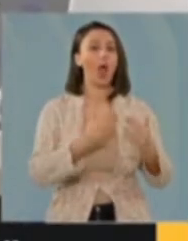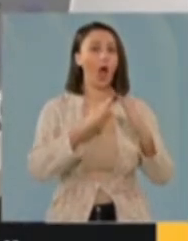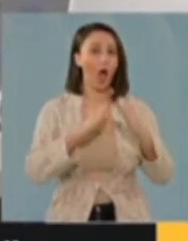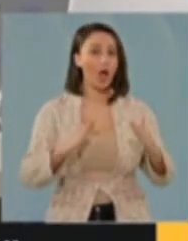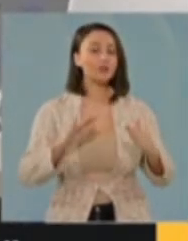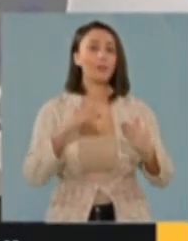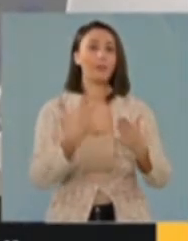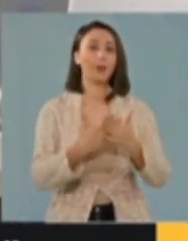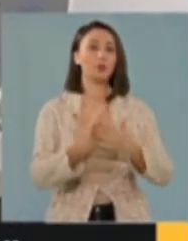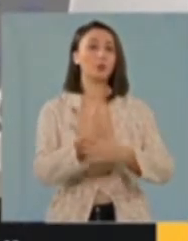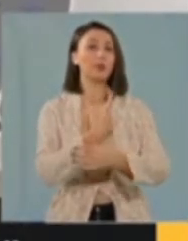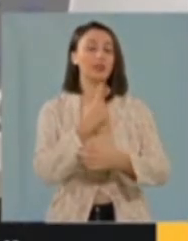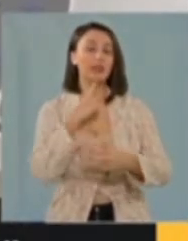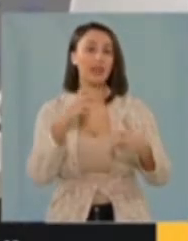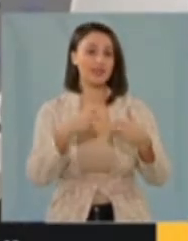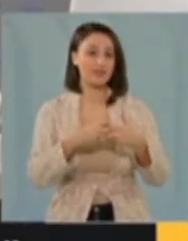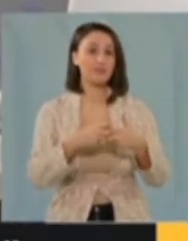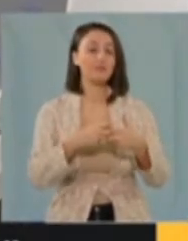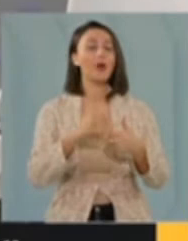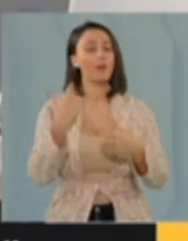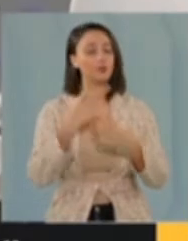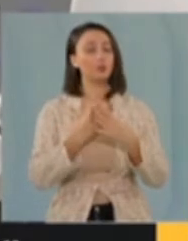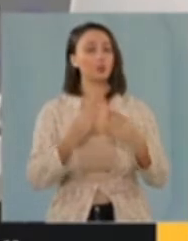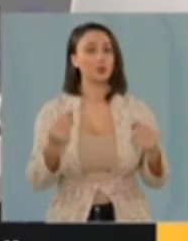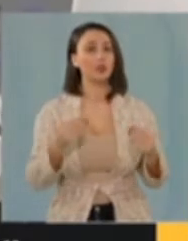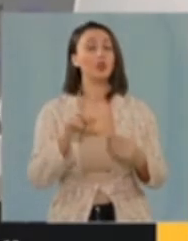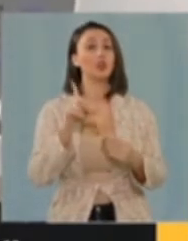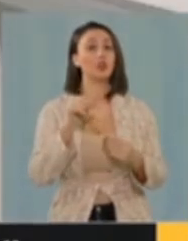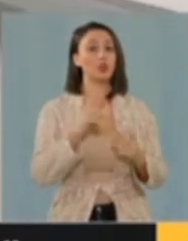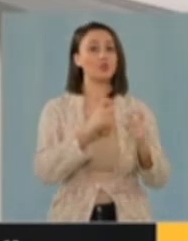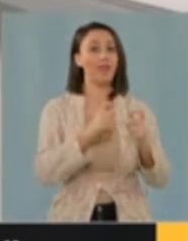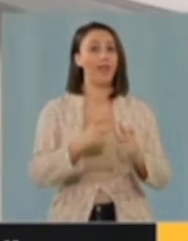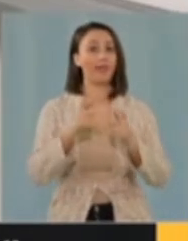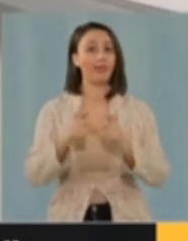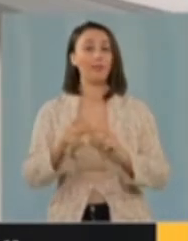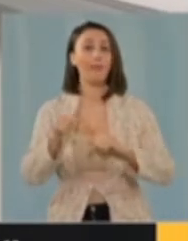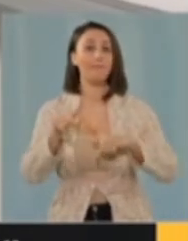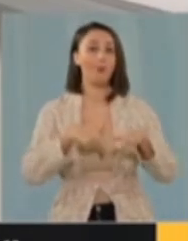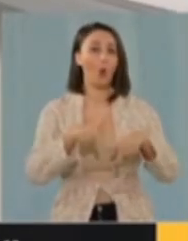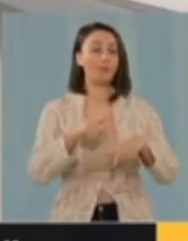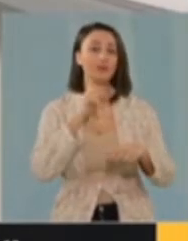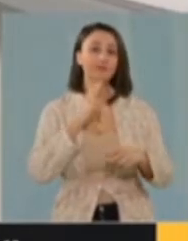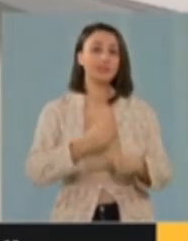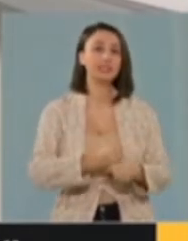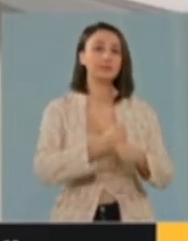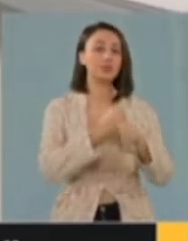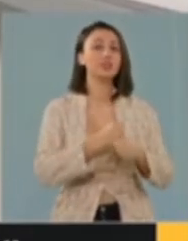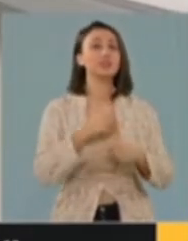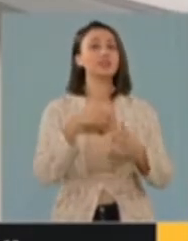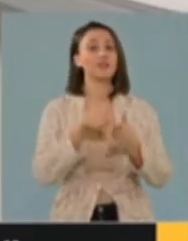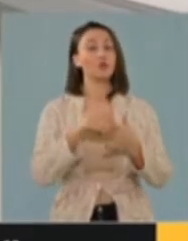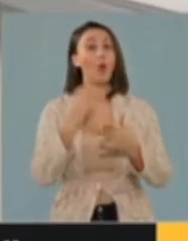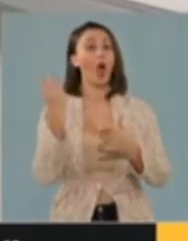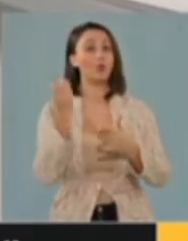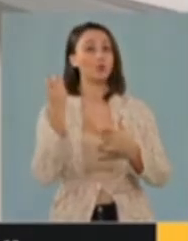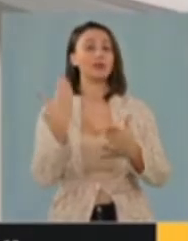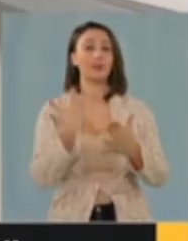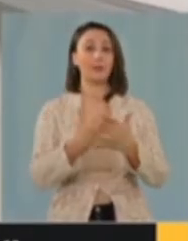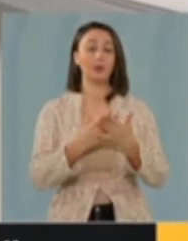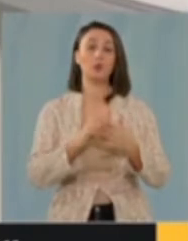peste 1000 de solicitări. Avem 20 de echipe care sprijină serviciul de ambulanță pentru